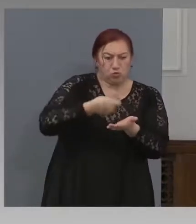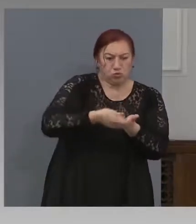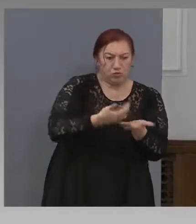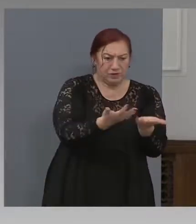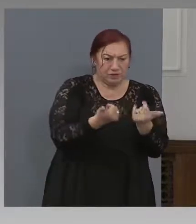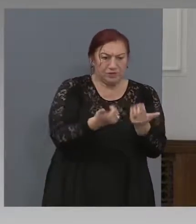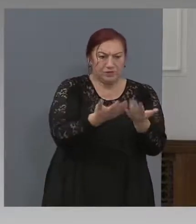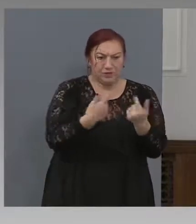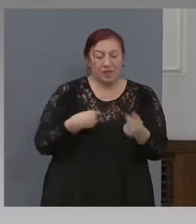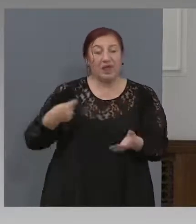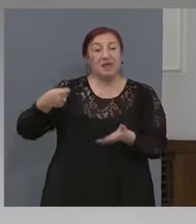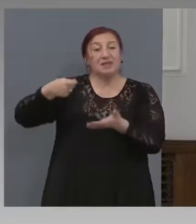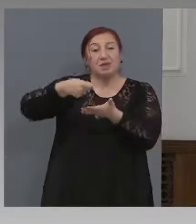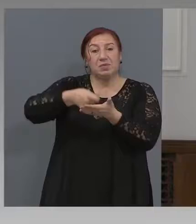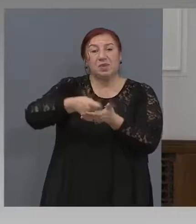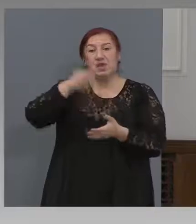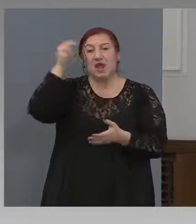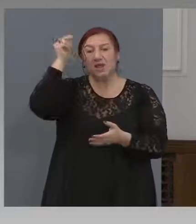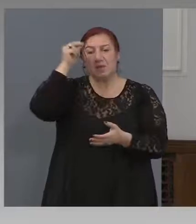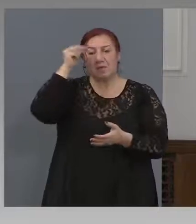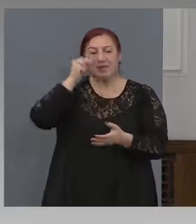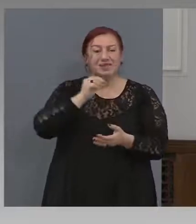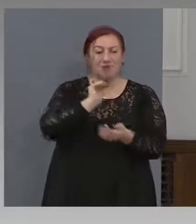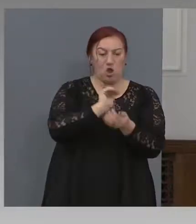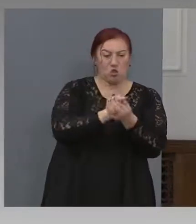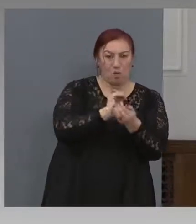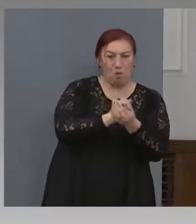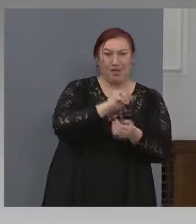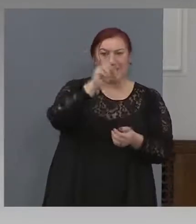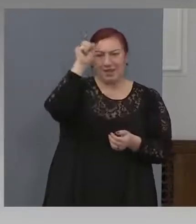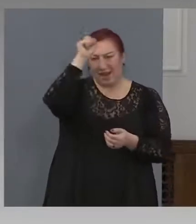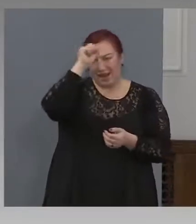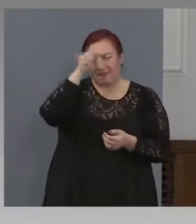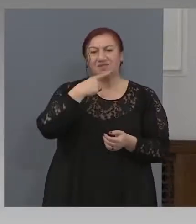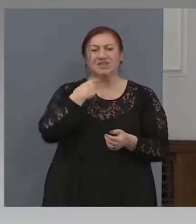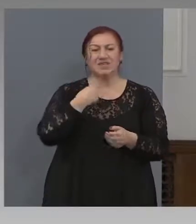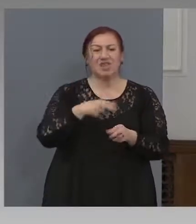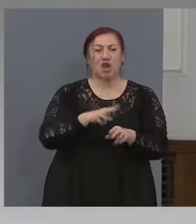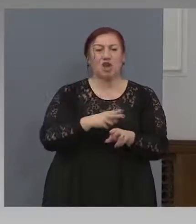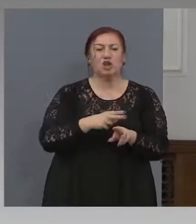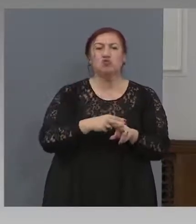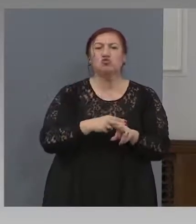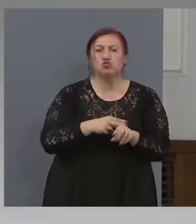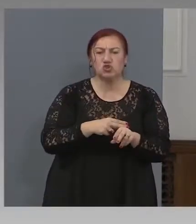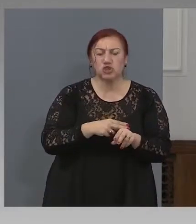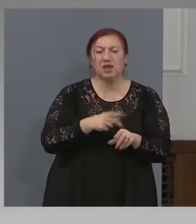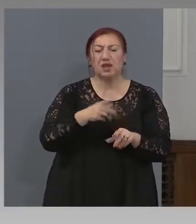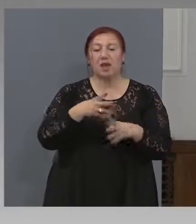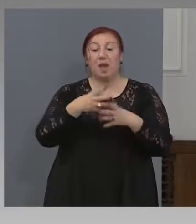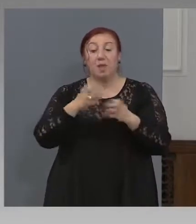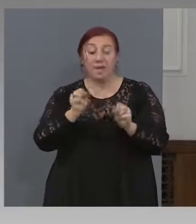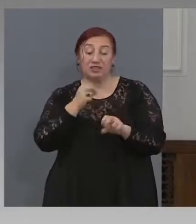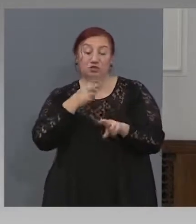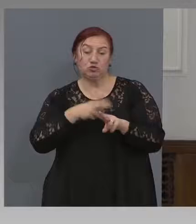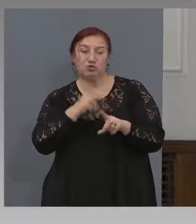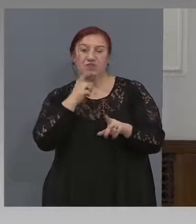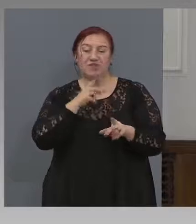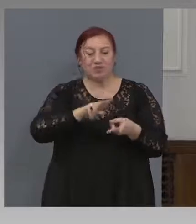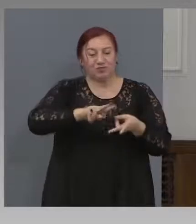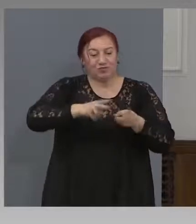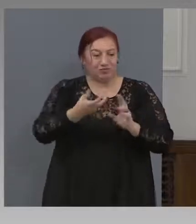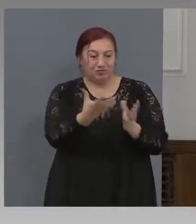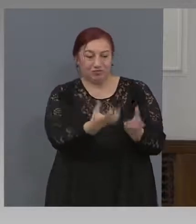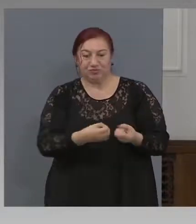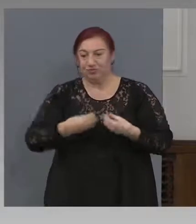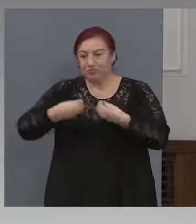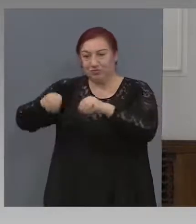българските оранжерийни домати, краставици и пипер, които вече без пипера се рекултират, от